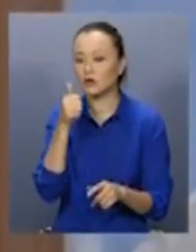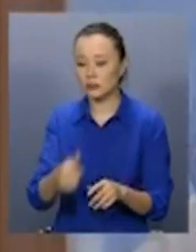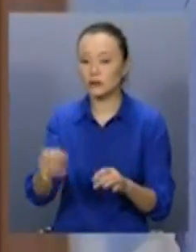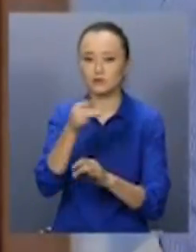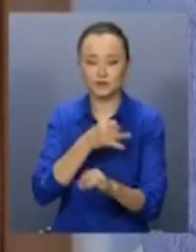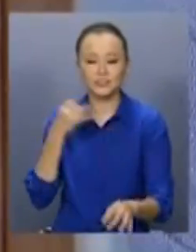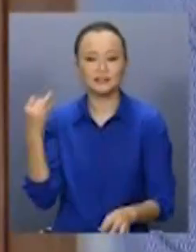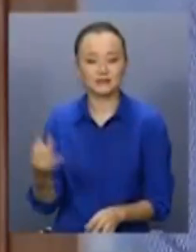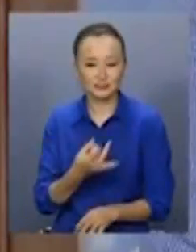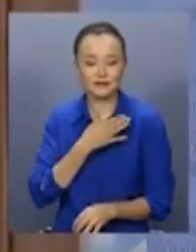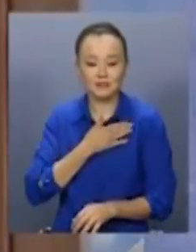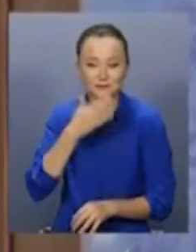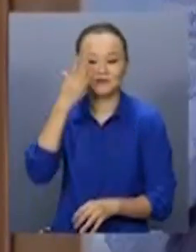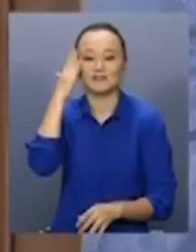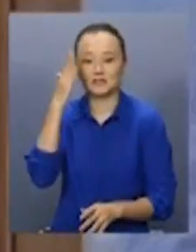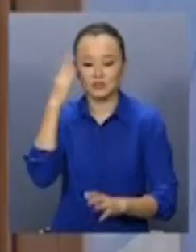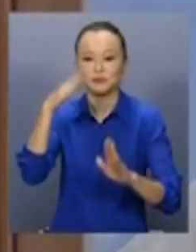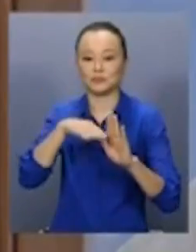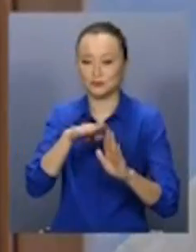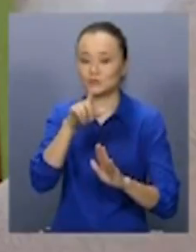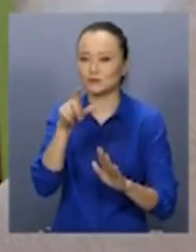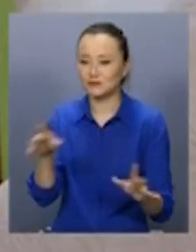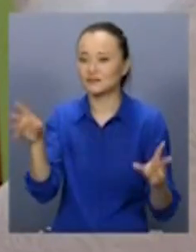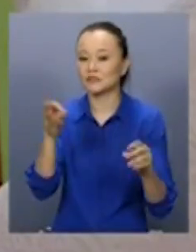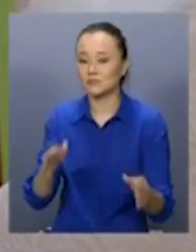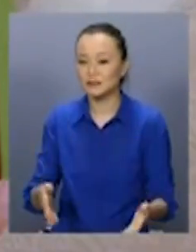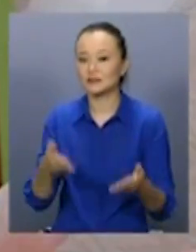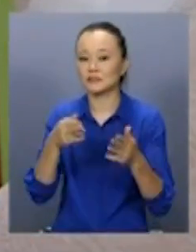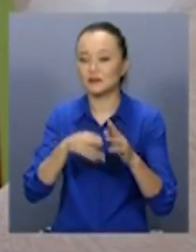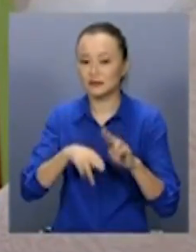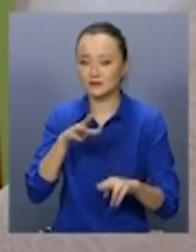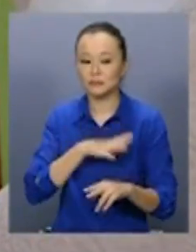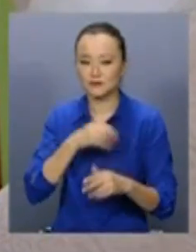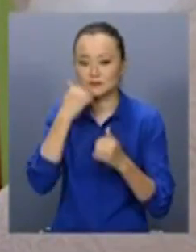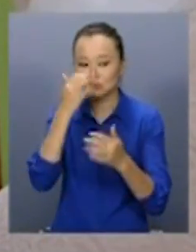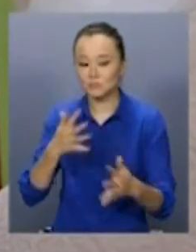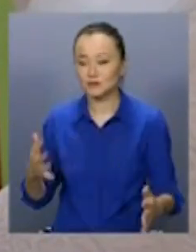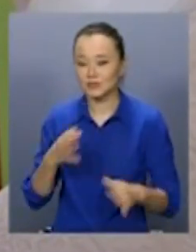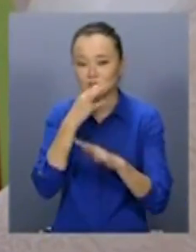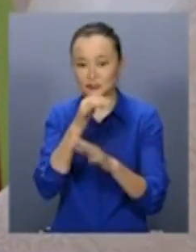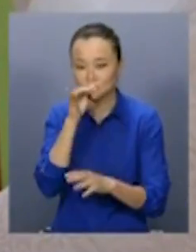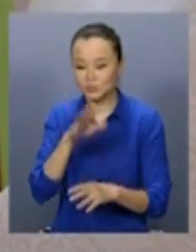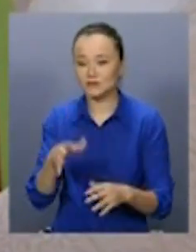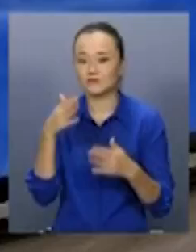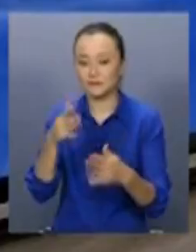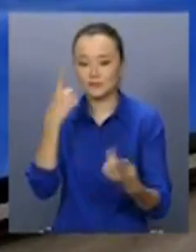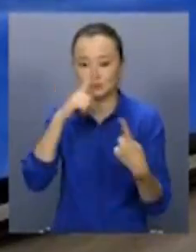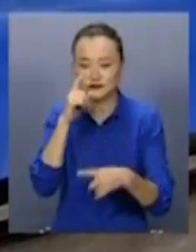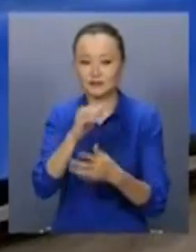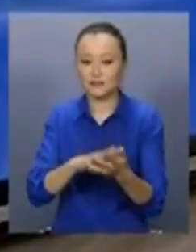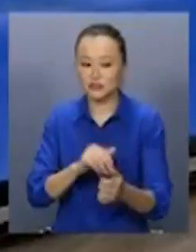сұхбат беріп, біздің көңіл күйімізді, көрерменнің көңіл күйін көтергеніңіз үшін алғыстан басқа айтарымыз жоқ. Ең бастысы шығармашылығыңыз